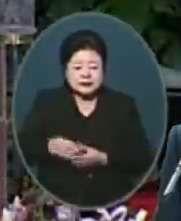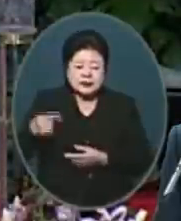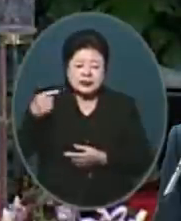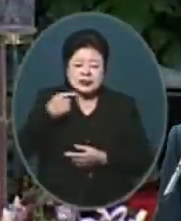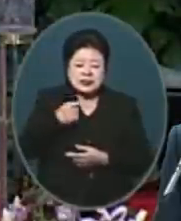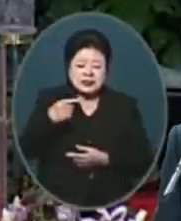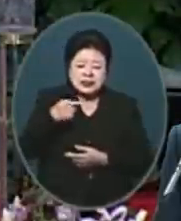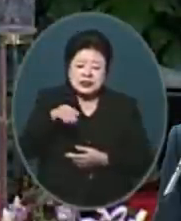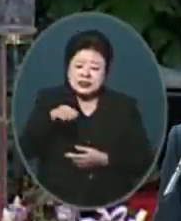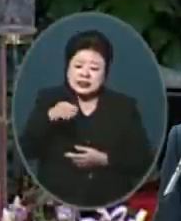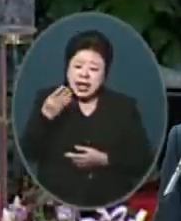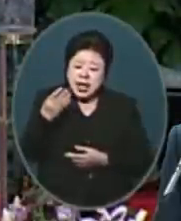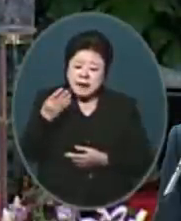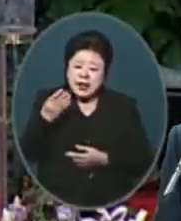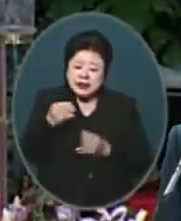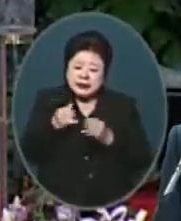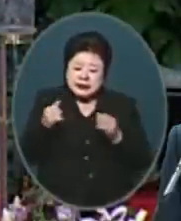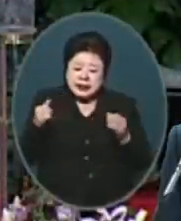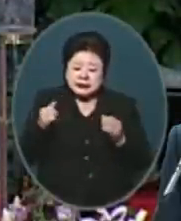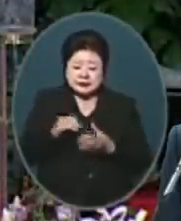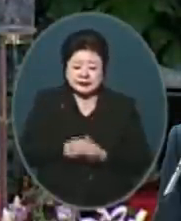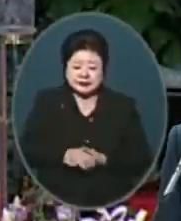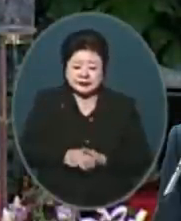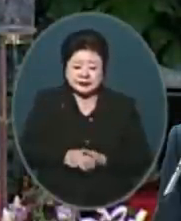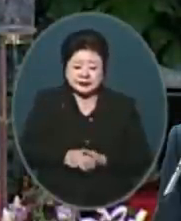1,400조 원에 달한다고 합니다.